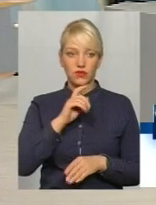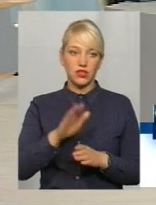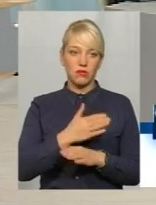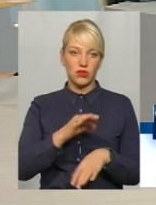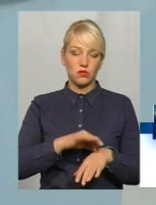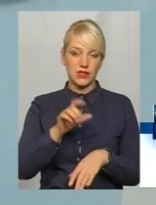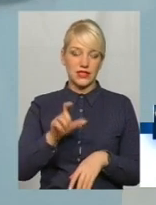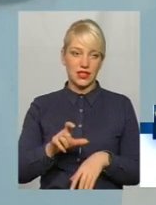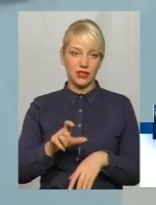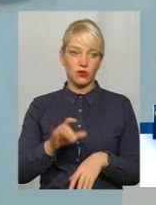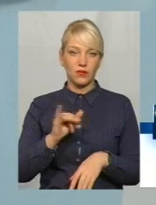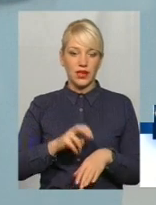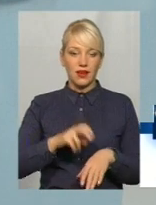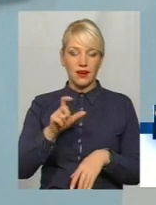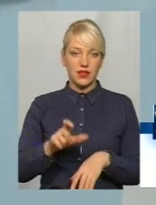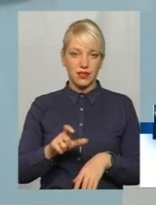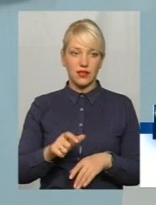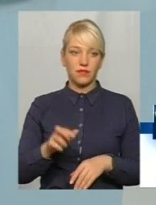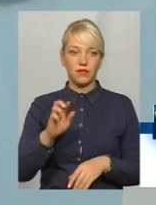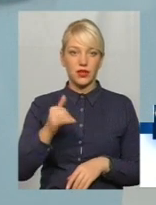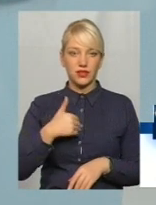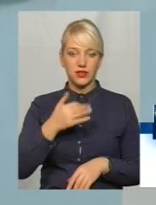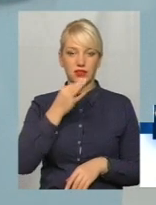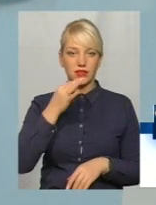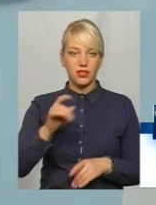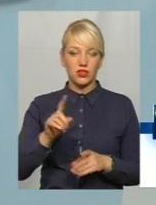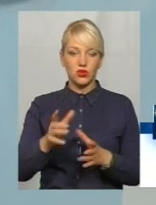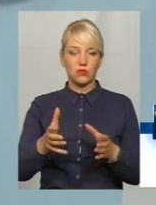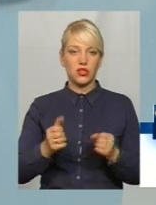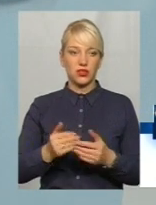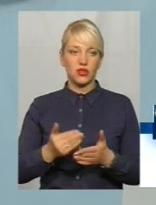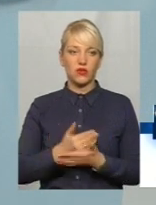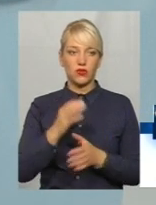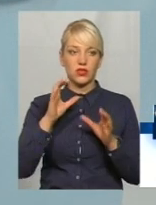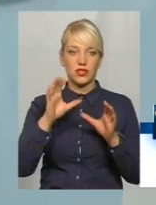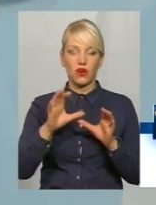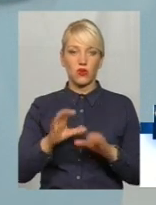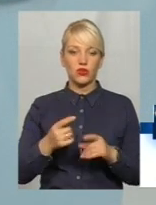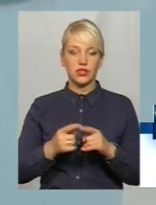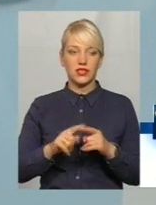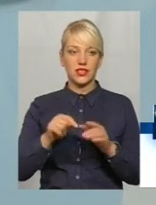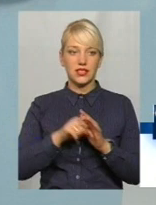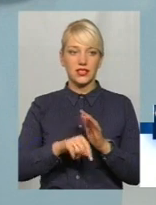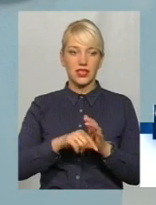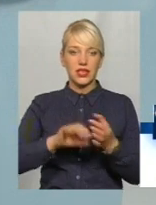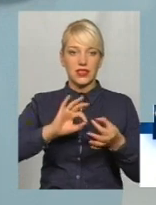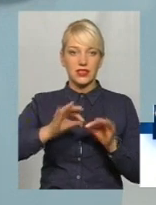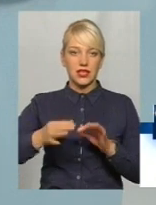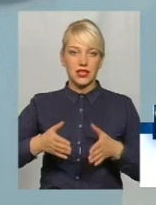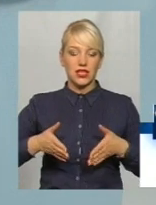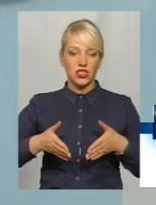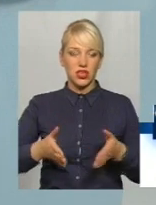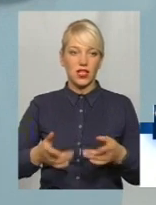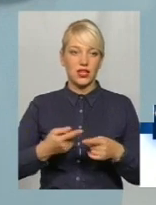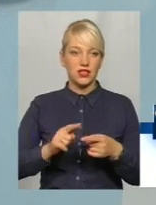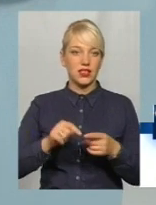і лікарем. Однозначно. І я би хотіла би сказати, що навіть прийняття нового закону – це означає складний шлях. Це не